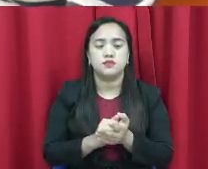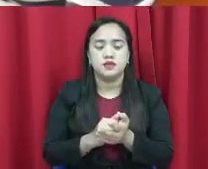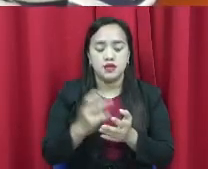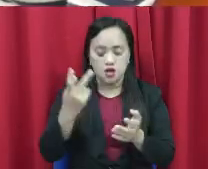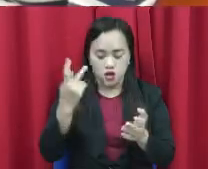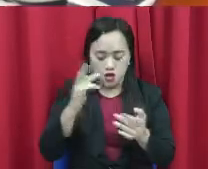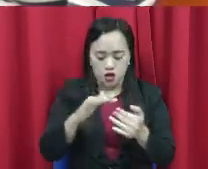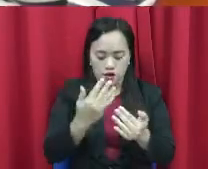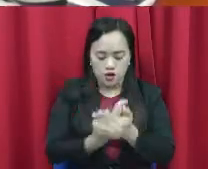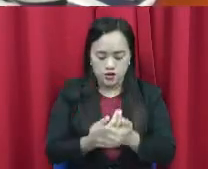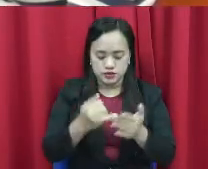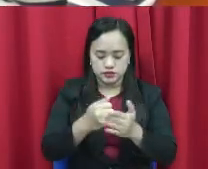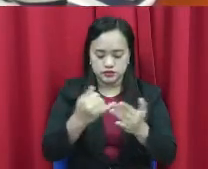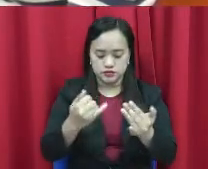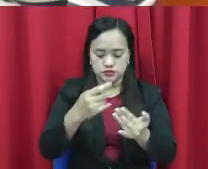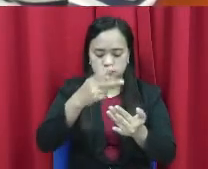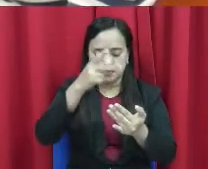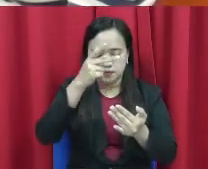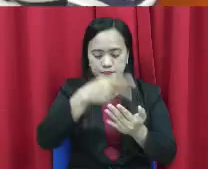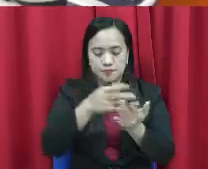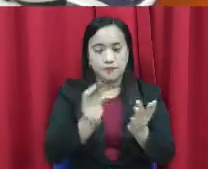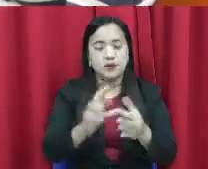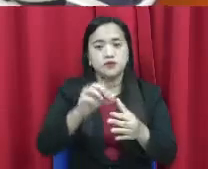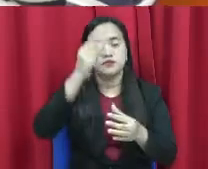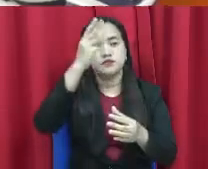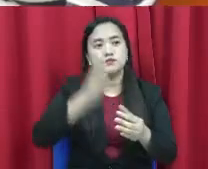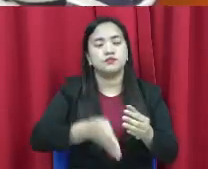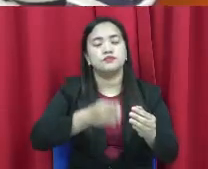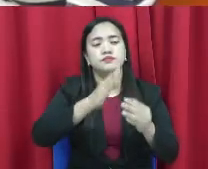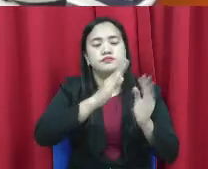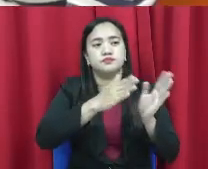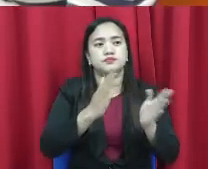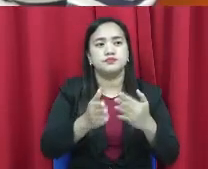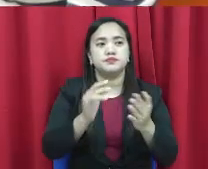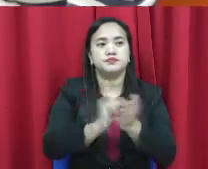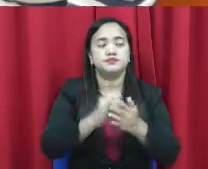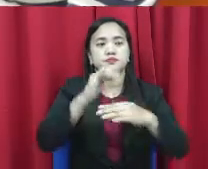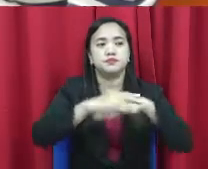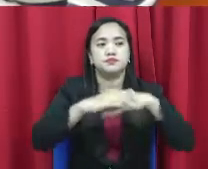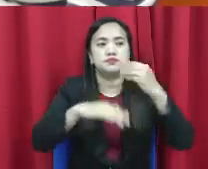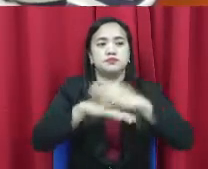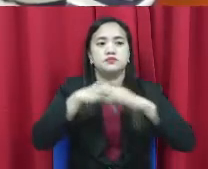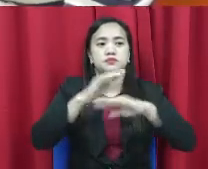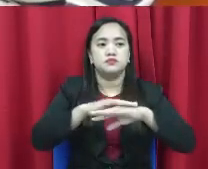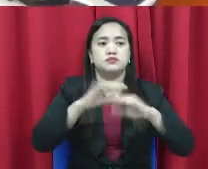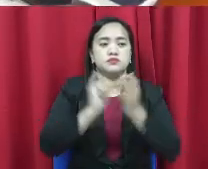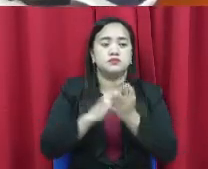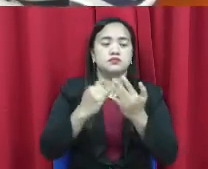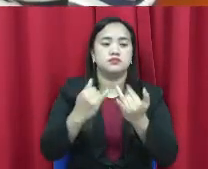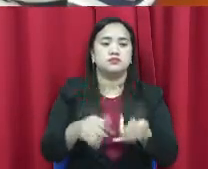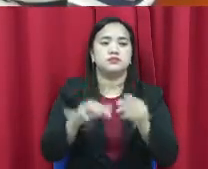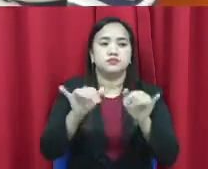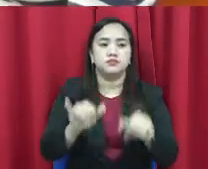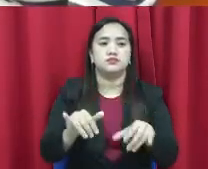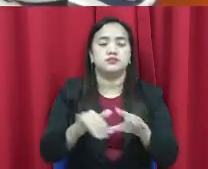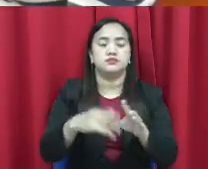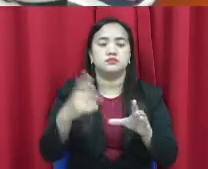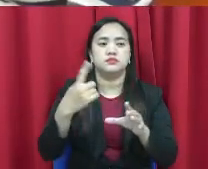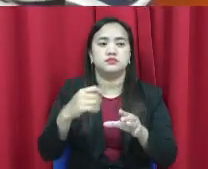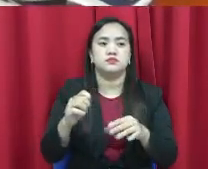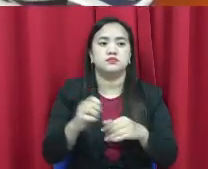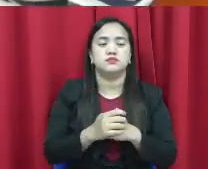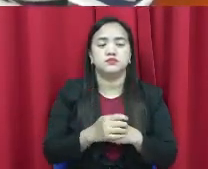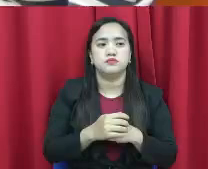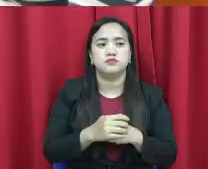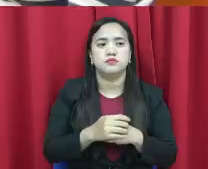kaya kumbaga po naka-hit na na nasa Ministry kaya yung Naalala ko nga po nung